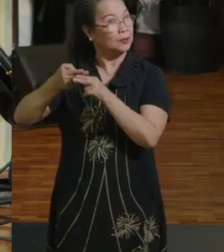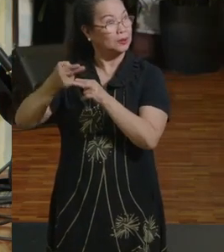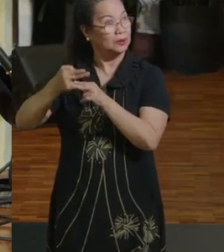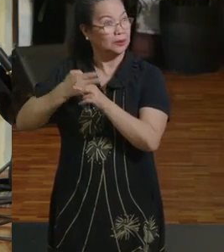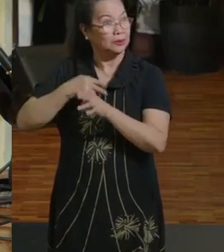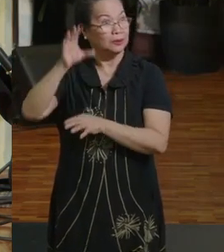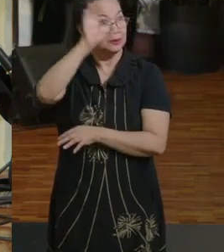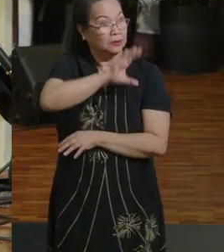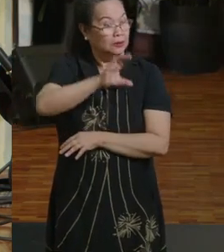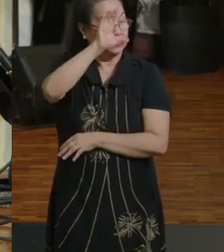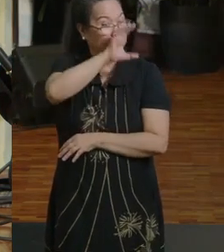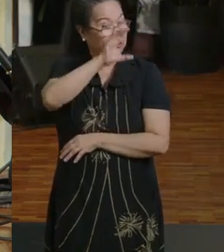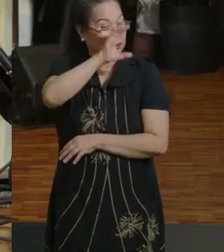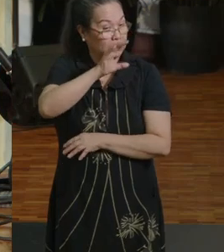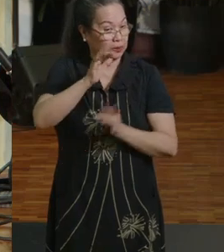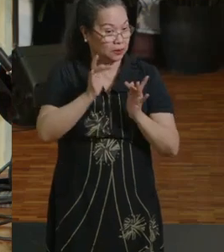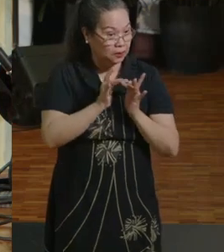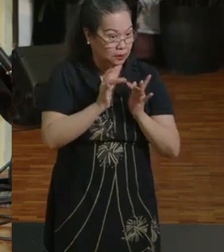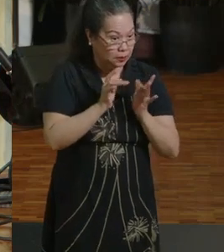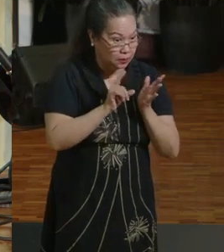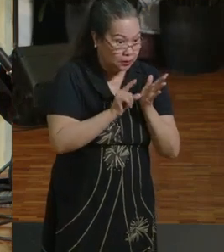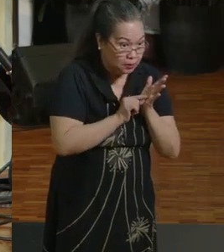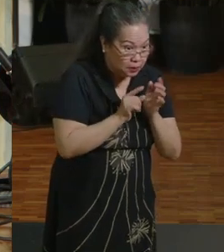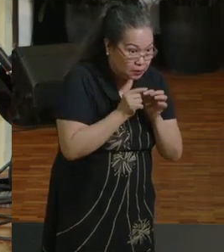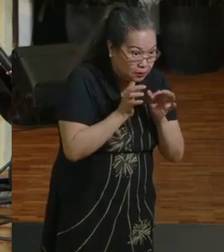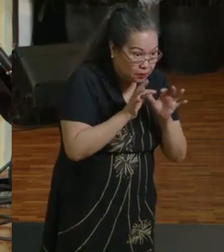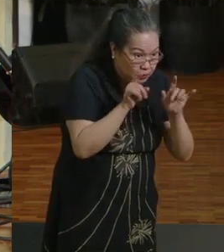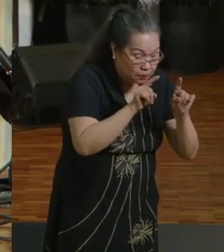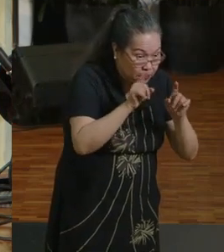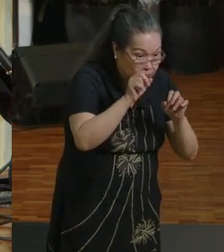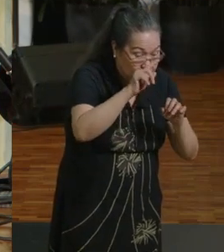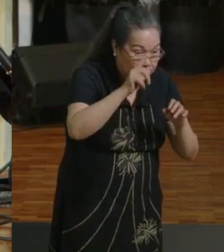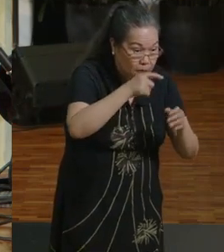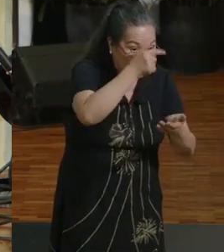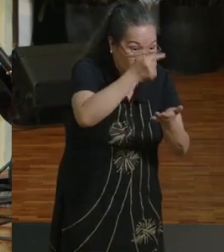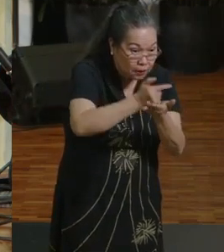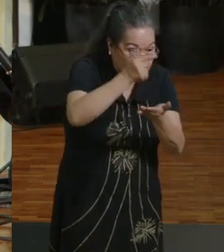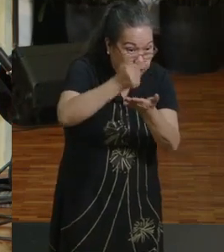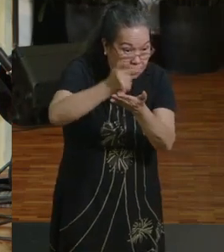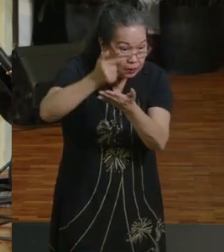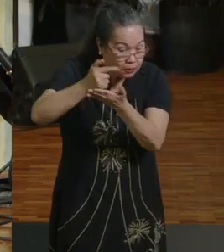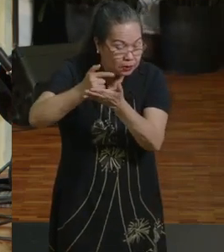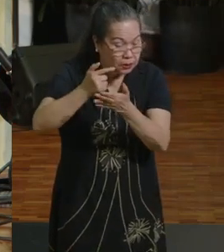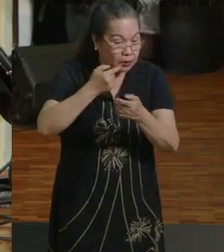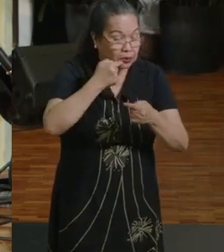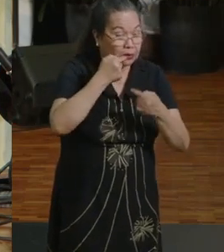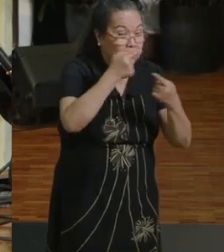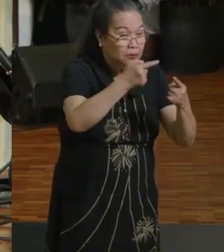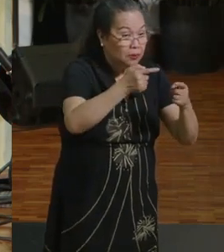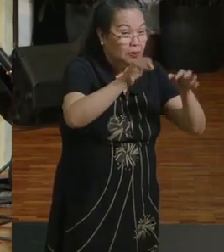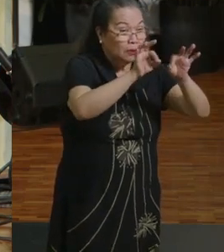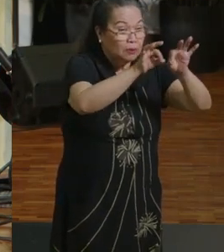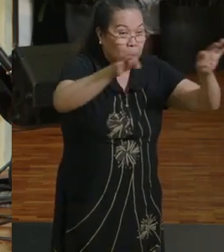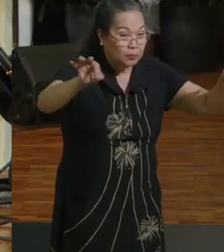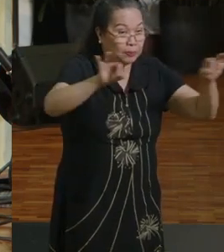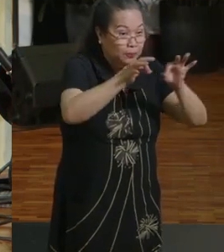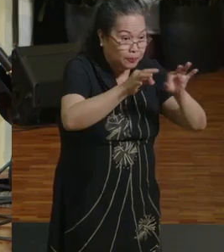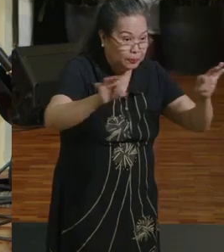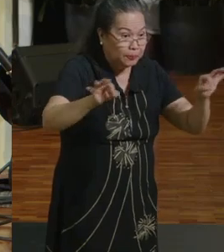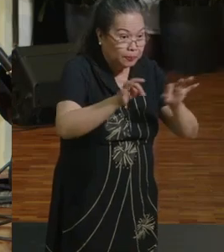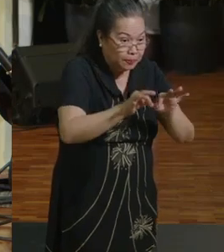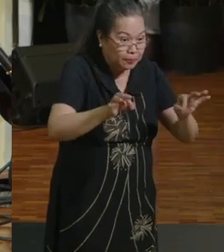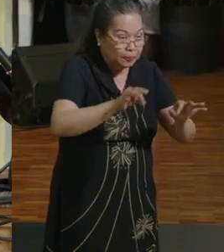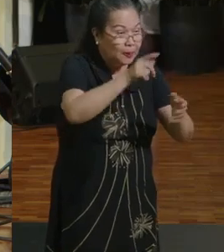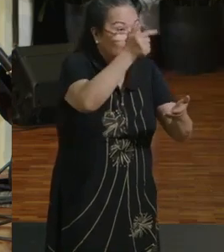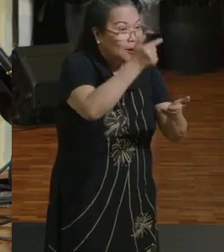Hinanap po namin sa LinkedIn ang inyong profile. At ito po ang nakalagay. Napakahaba po. Marami na po